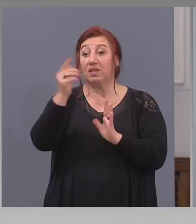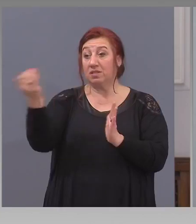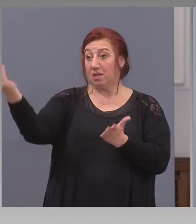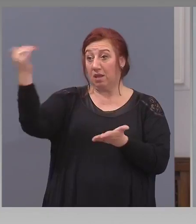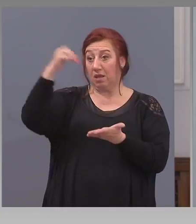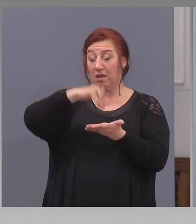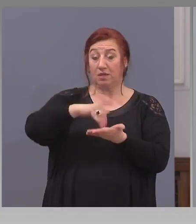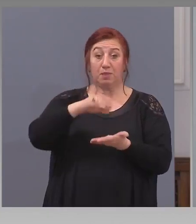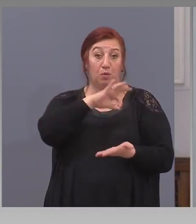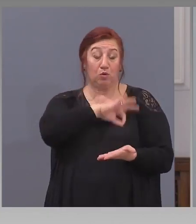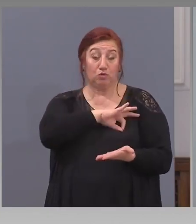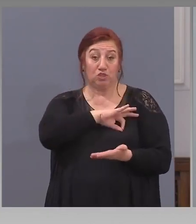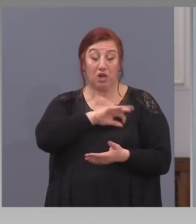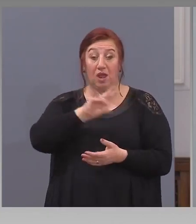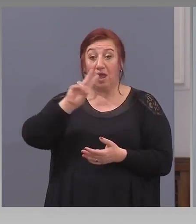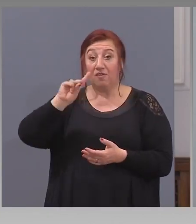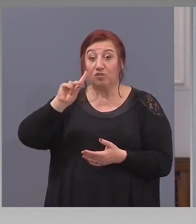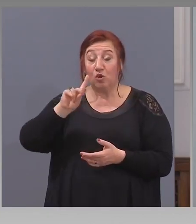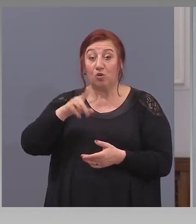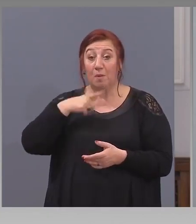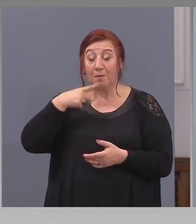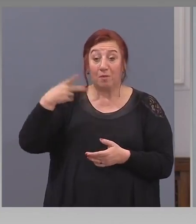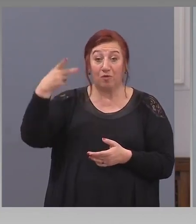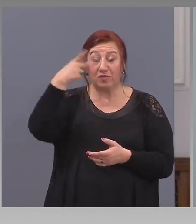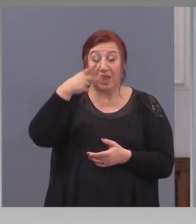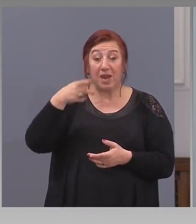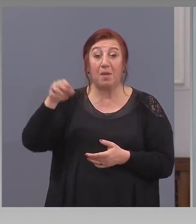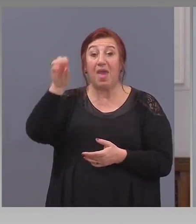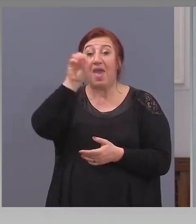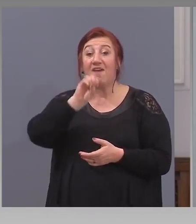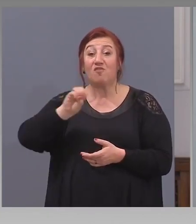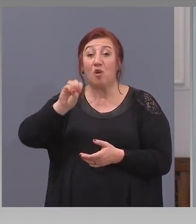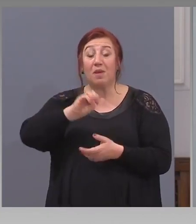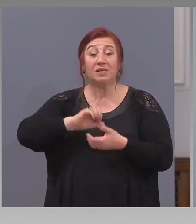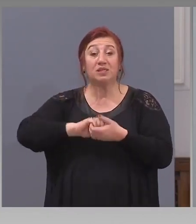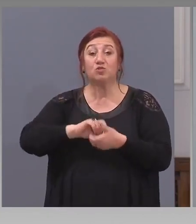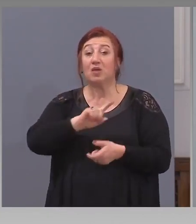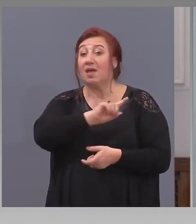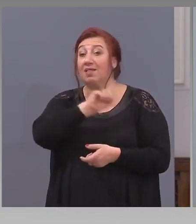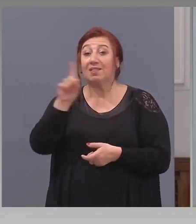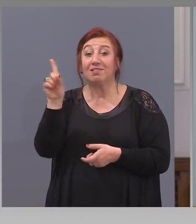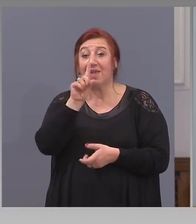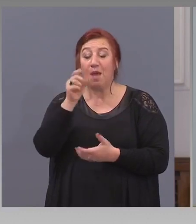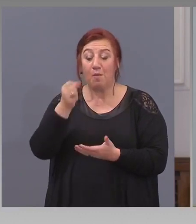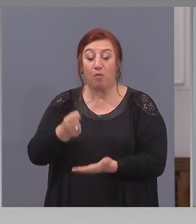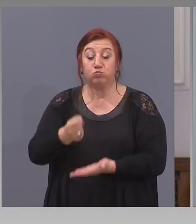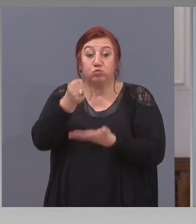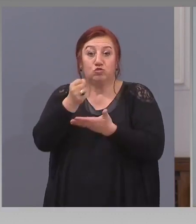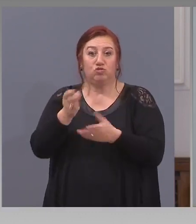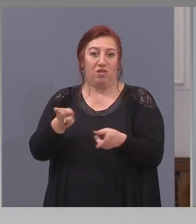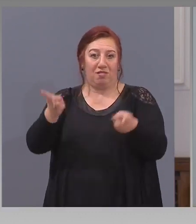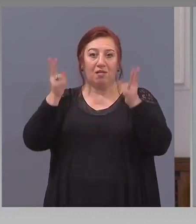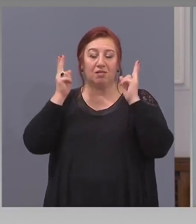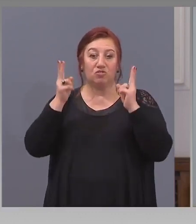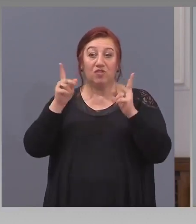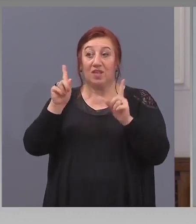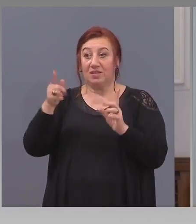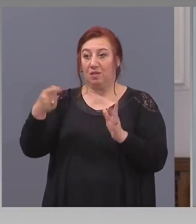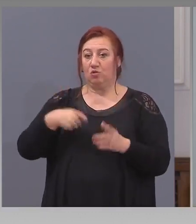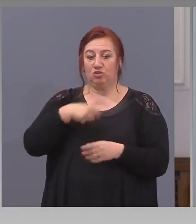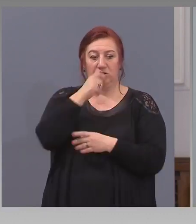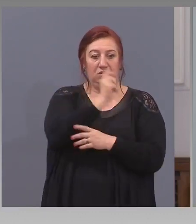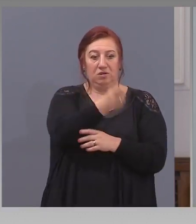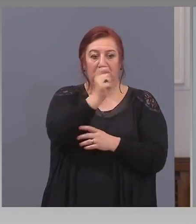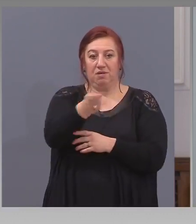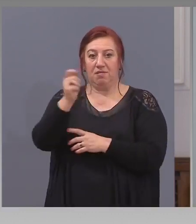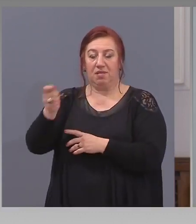Втори път няма бюджет Европейския съюз, за който да ти даде. Това са просто, като